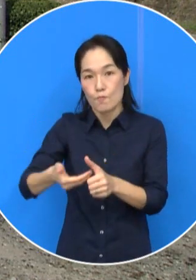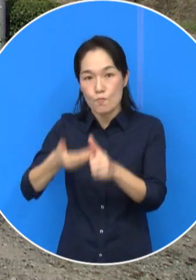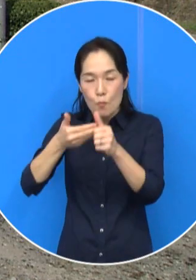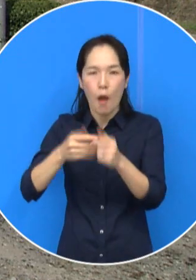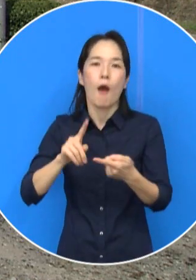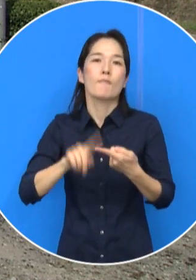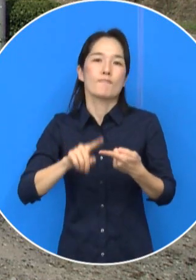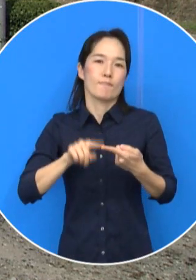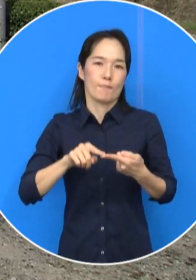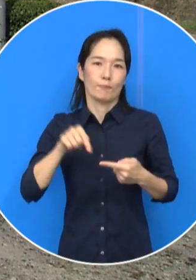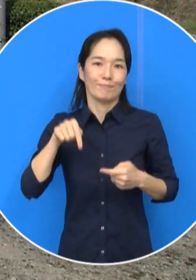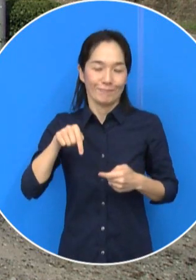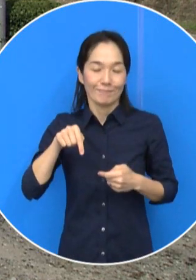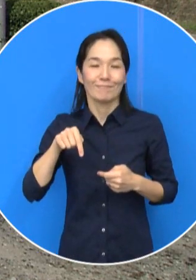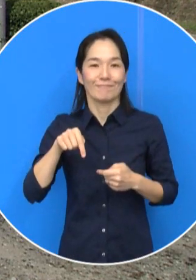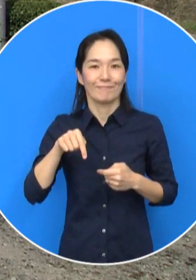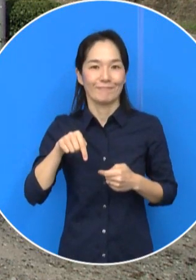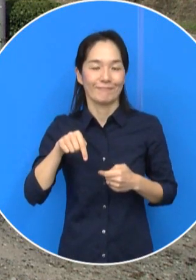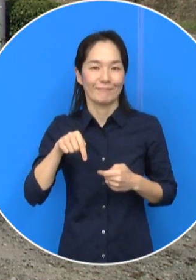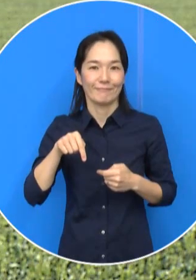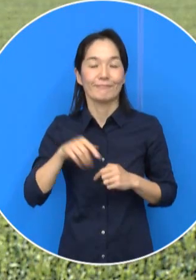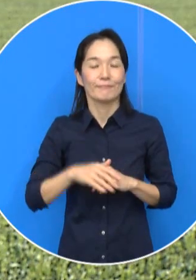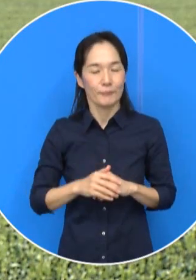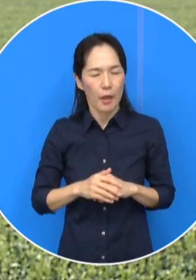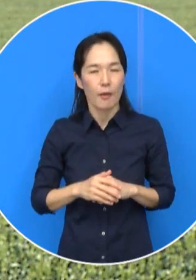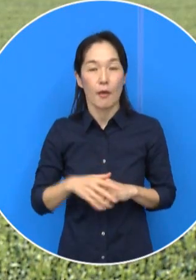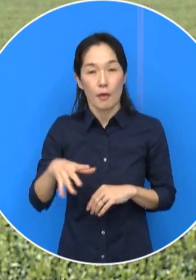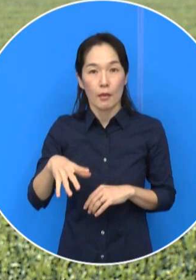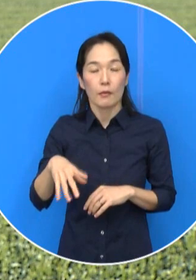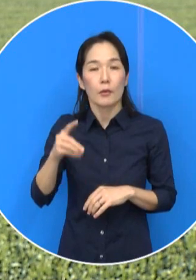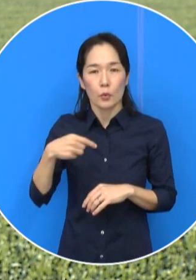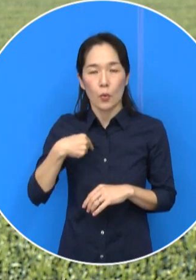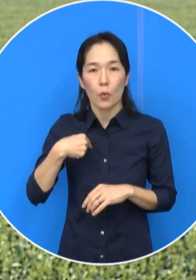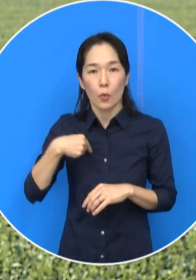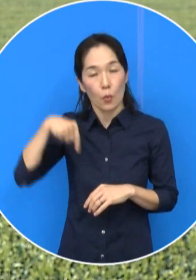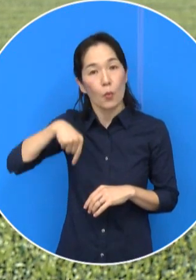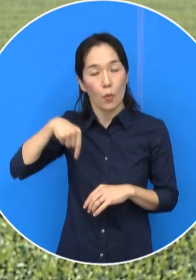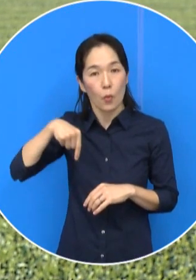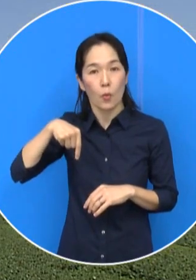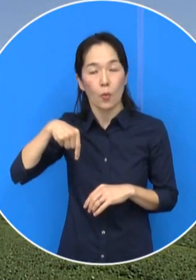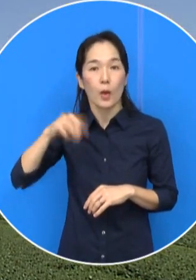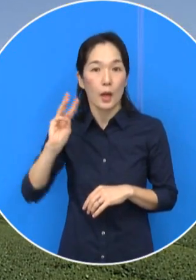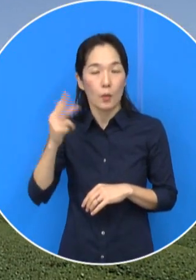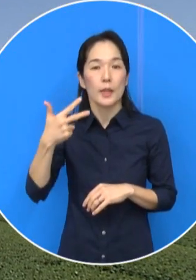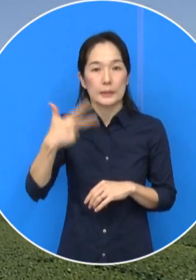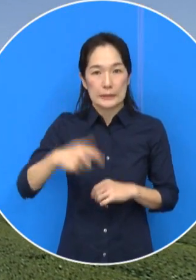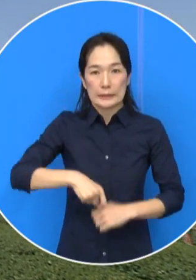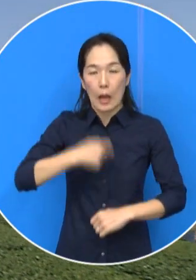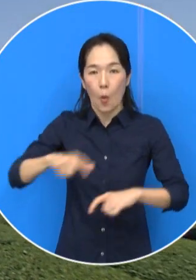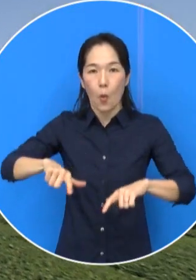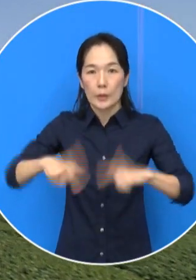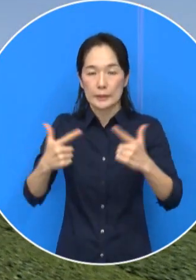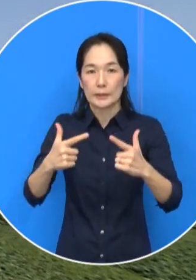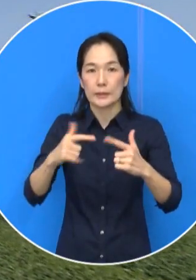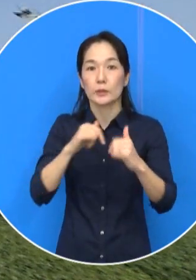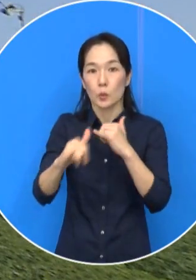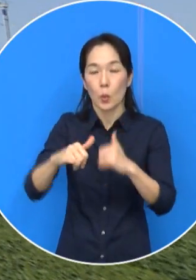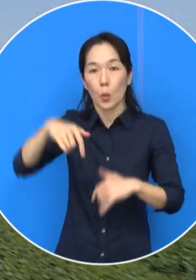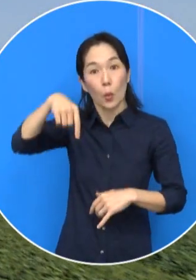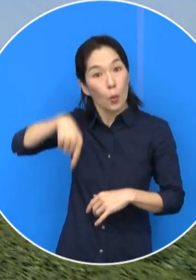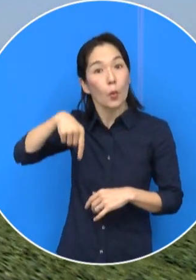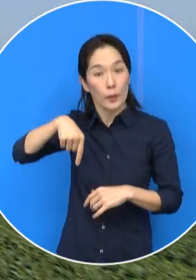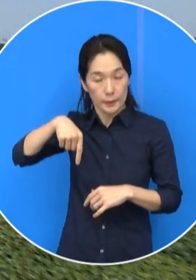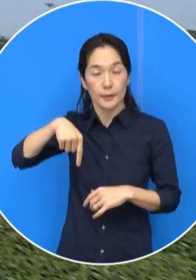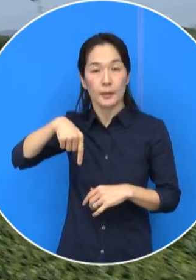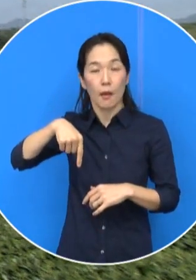に一番適して、最初私があの初めてあの直木